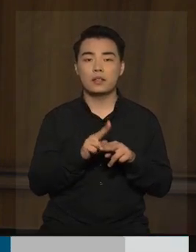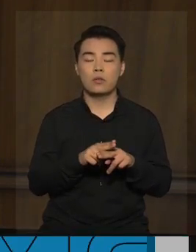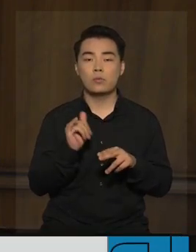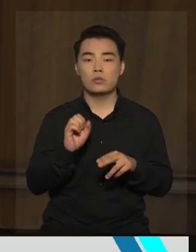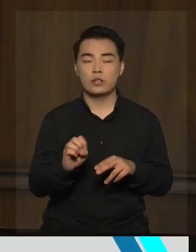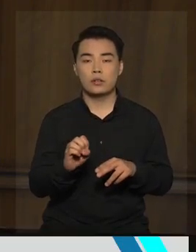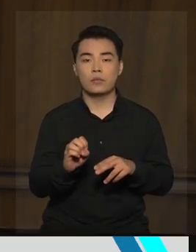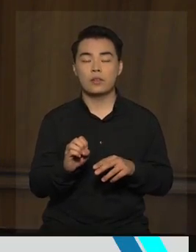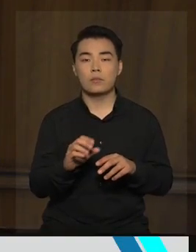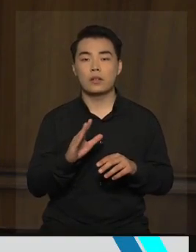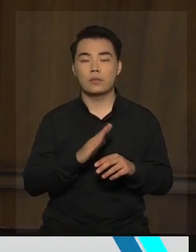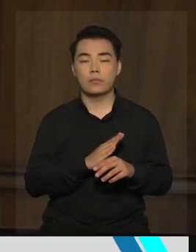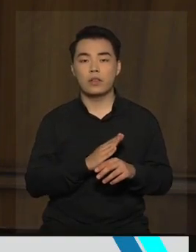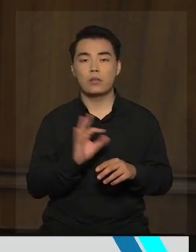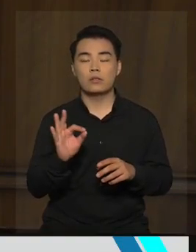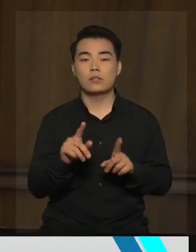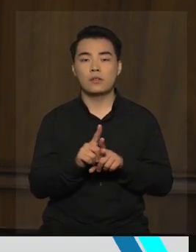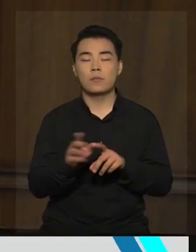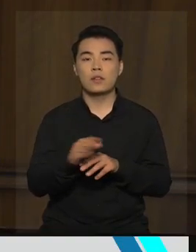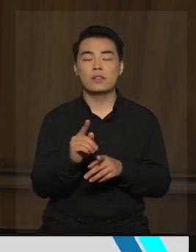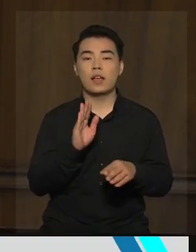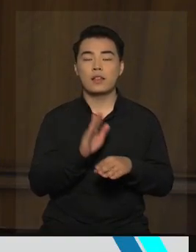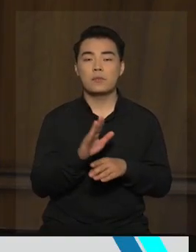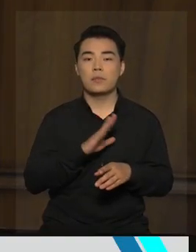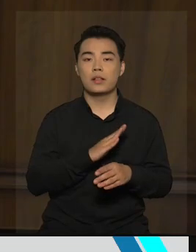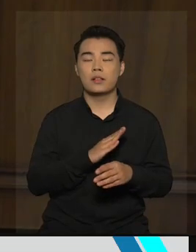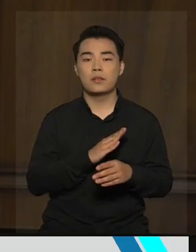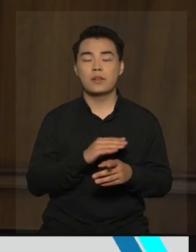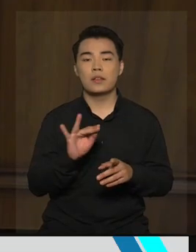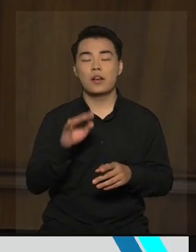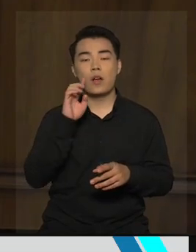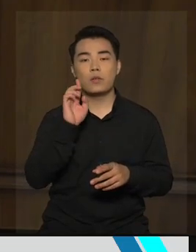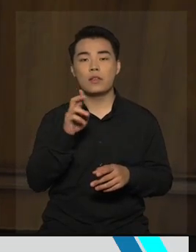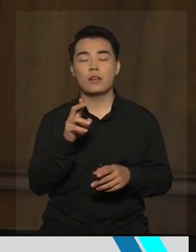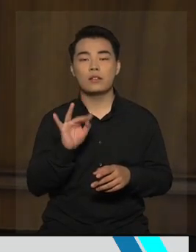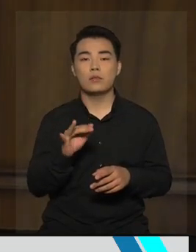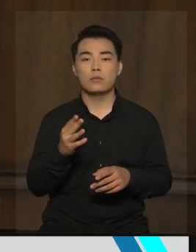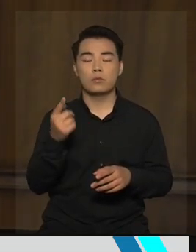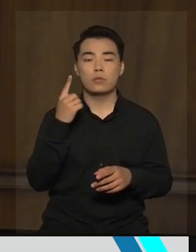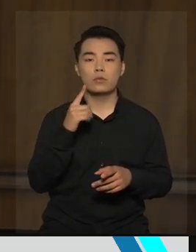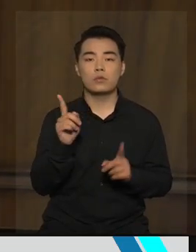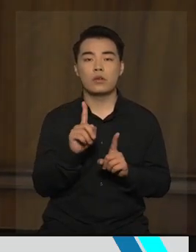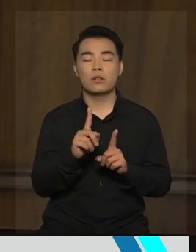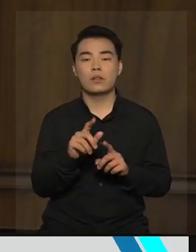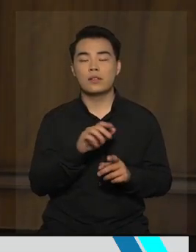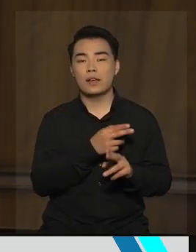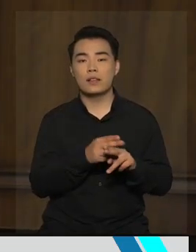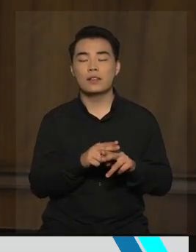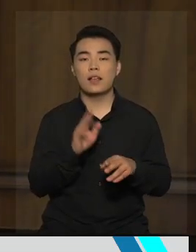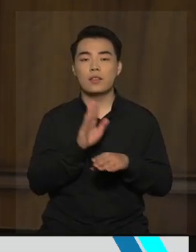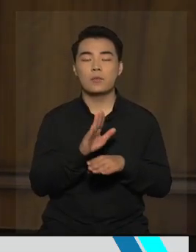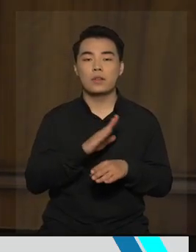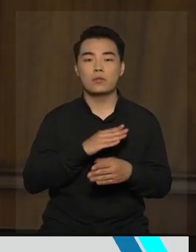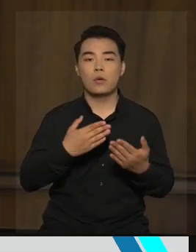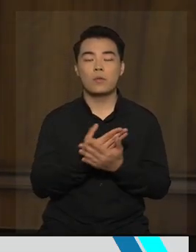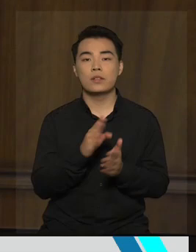уже является основной задачей и правительства, я думаю, и та задача, которая была поставлена перед